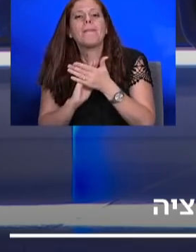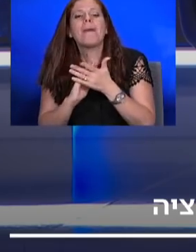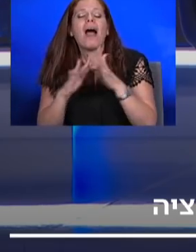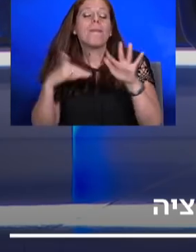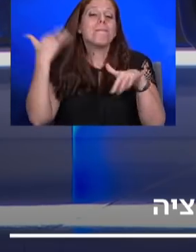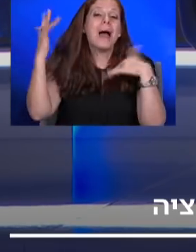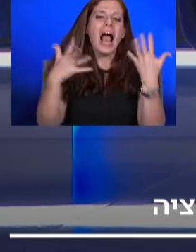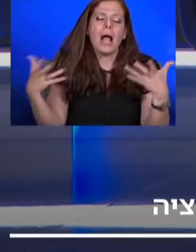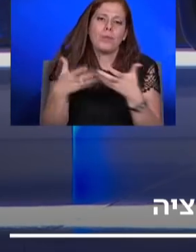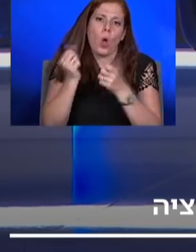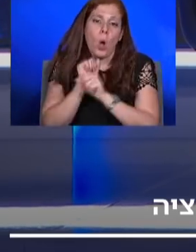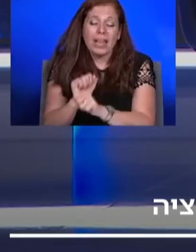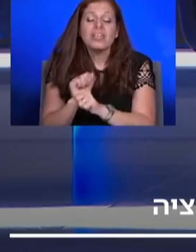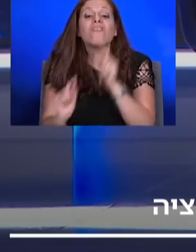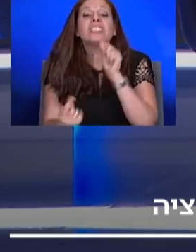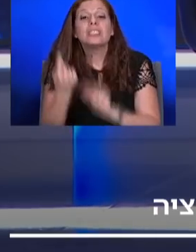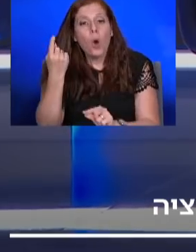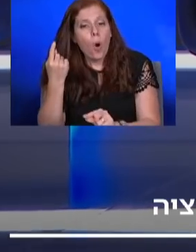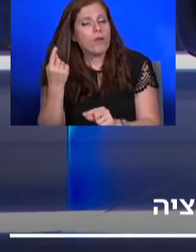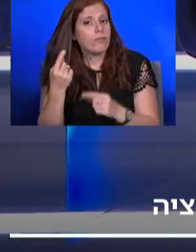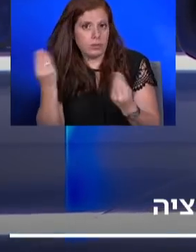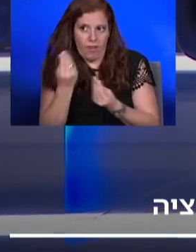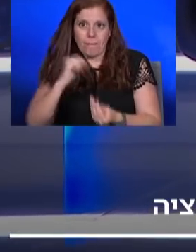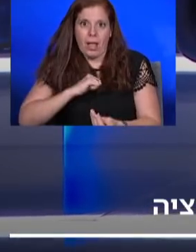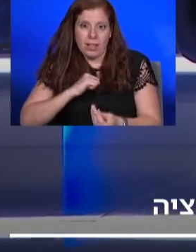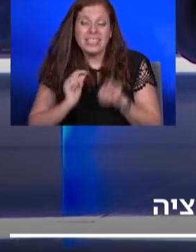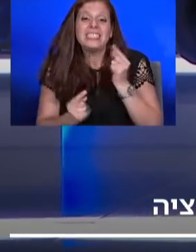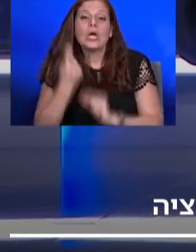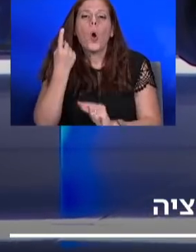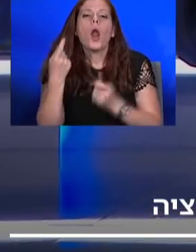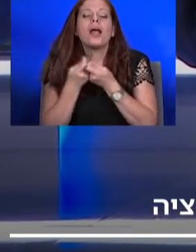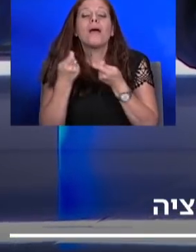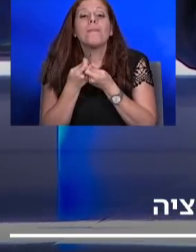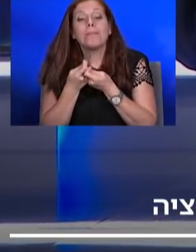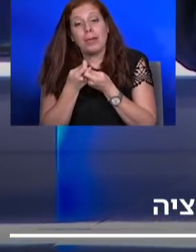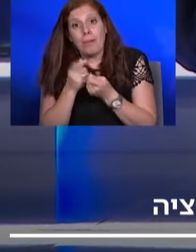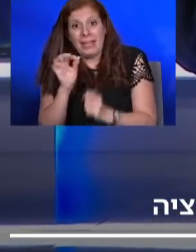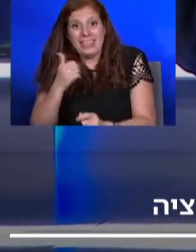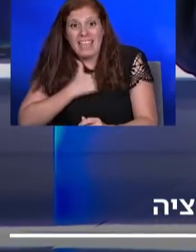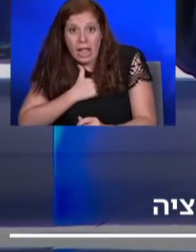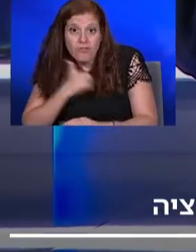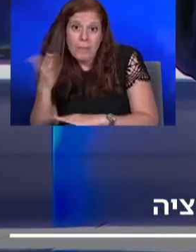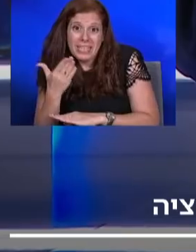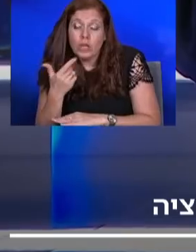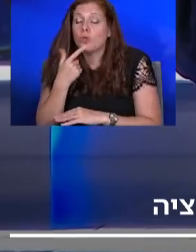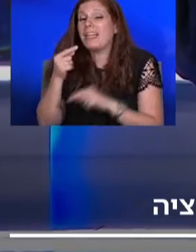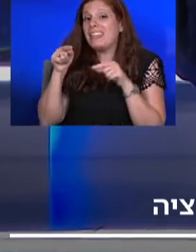וזה קורה, וזה דבר נורא מעניין, זה קורה סביב עניין של דת ומדינה. זאת אומרת, דווקא פה, בעניין הזה של דת